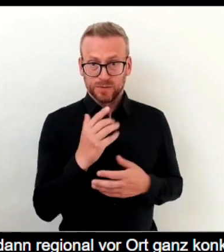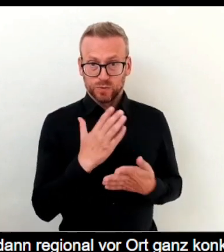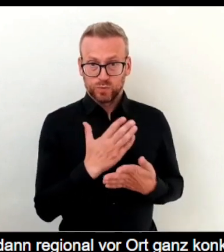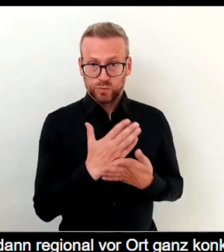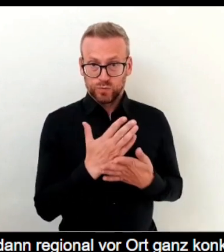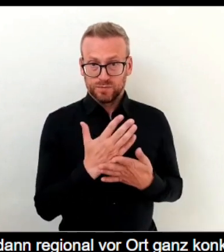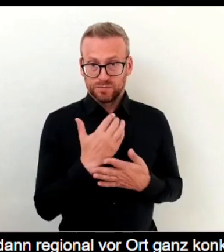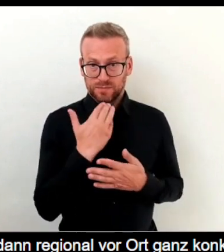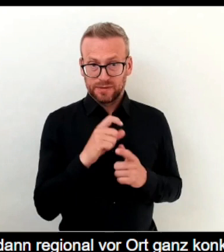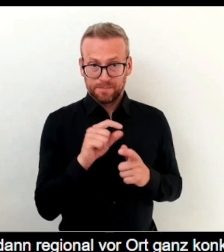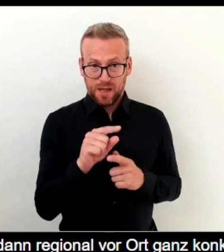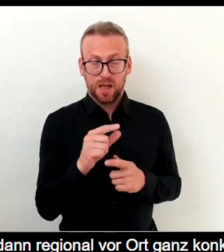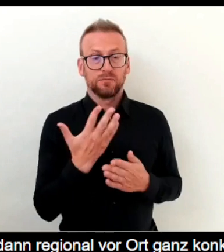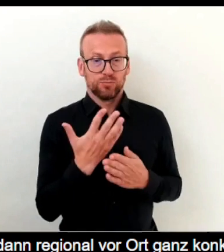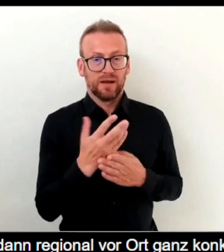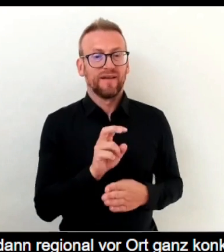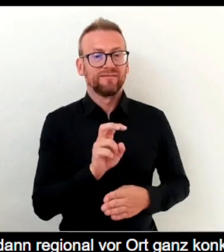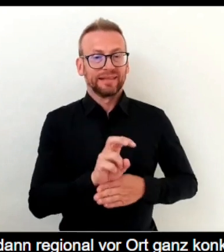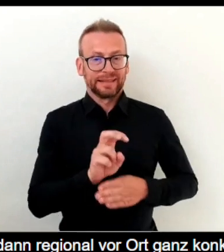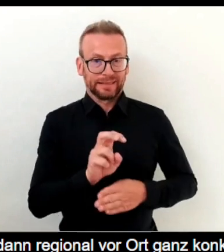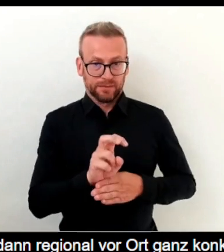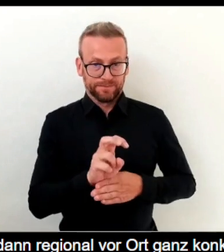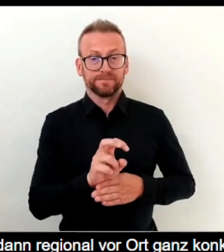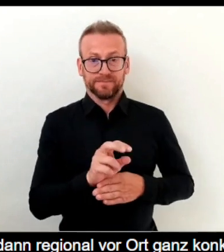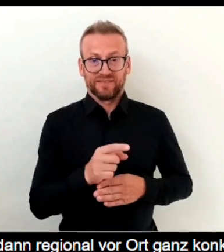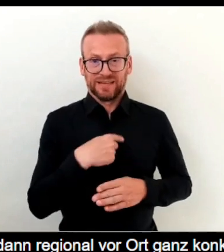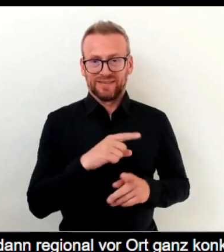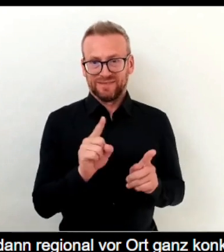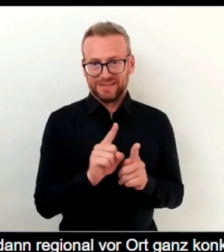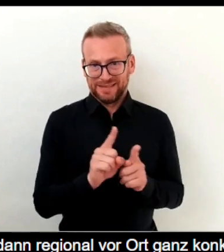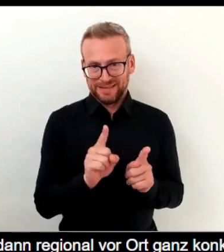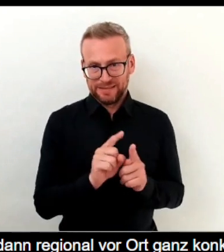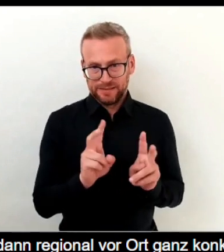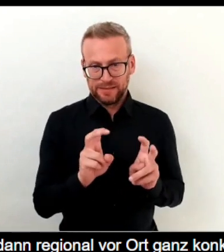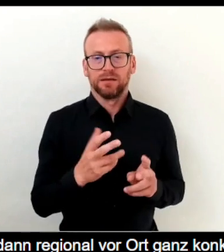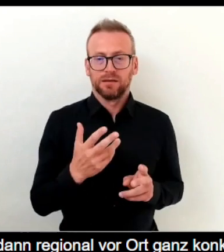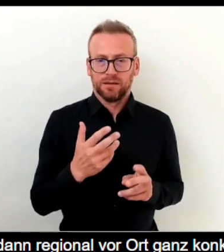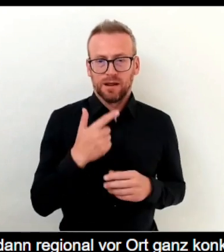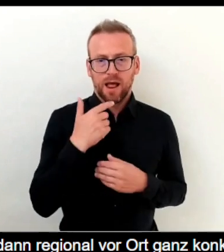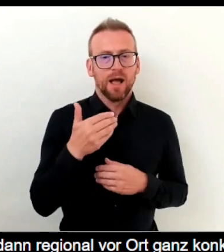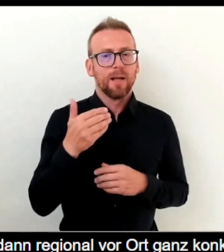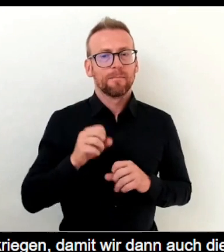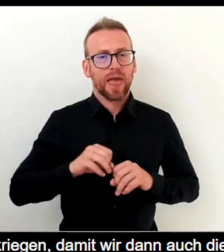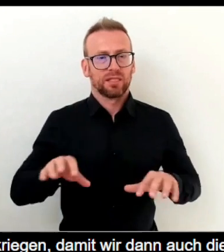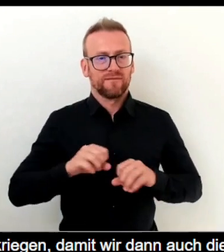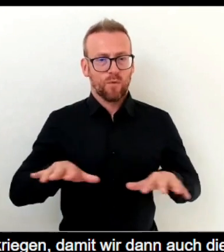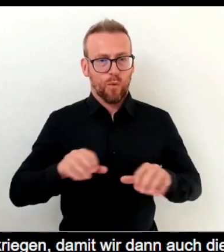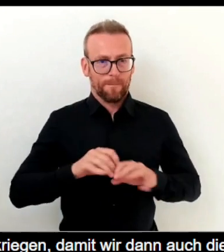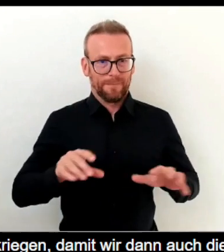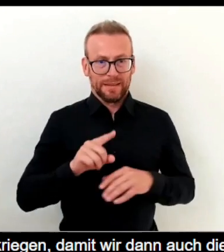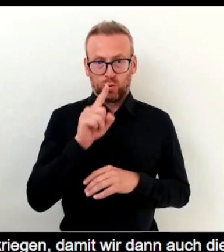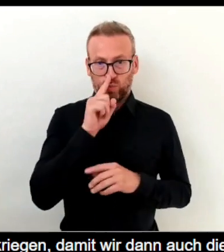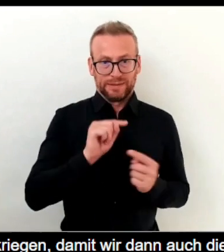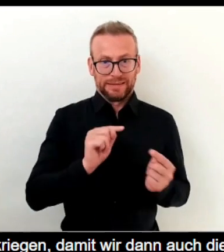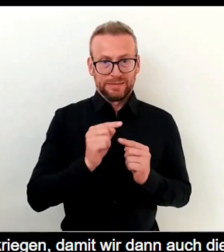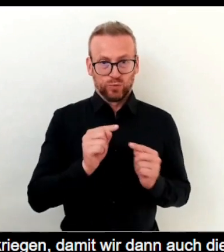nüchtern. Und da bietet auch Bayern immer einfach einen schönen Ort des Verweilens. Deswegen sind auch unsere Feste, die wir machen, unsere Veranstaltungen dort, ein wichtiger